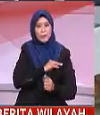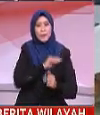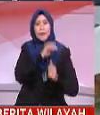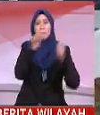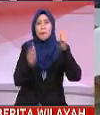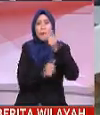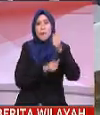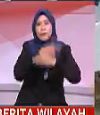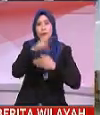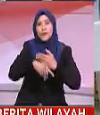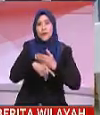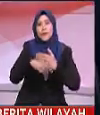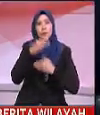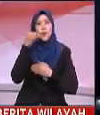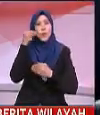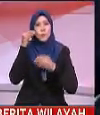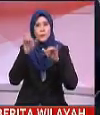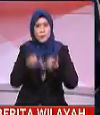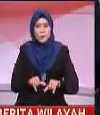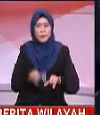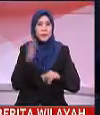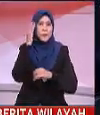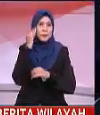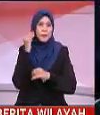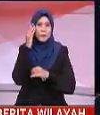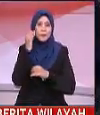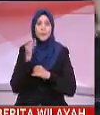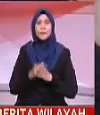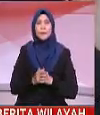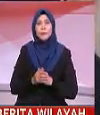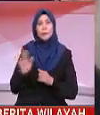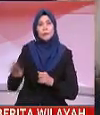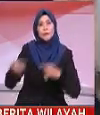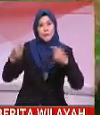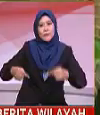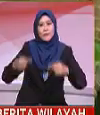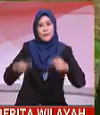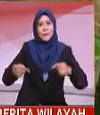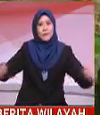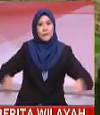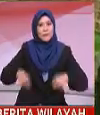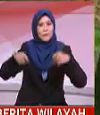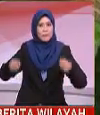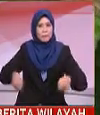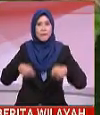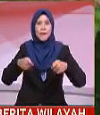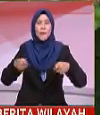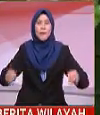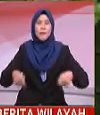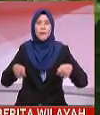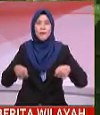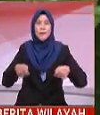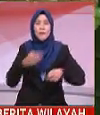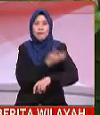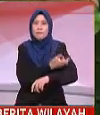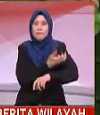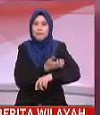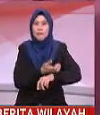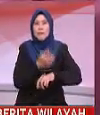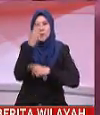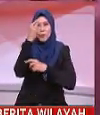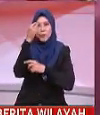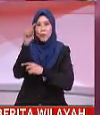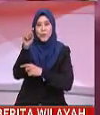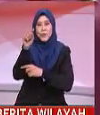bawah program pengalaman homestay. Beliau menyatakan demikian dalam pertandingan akhir masakan warisan Batang Sadong di Gedong.